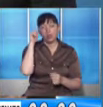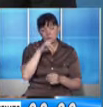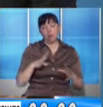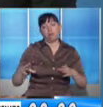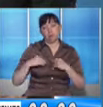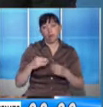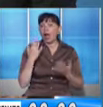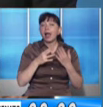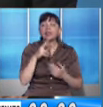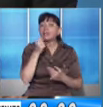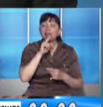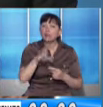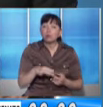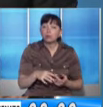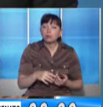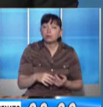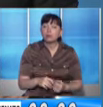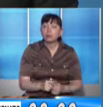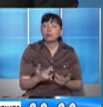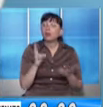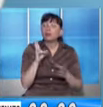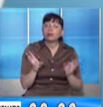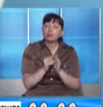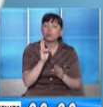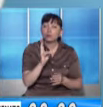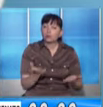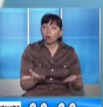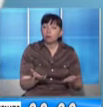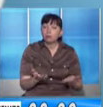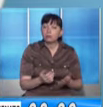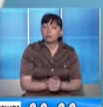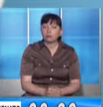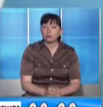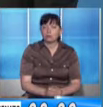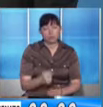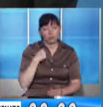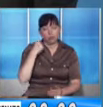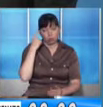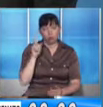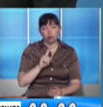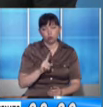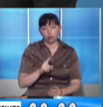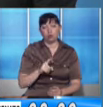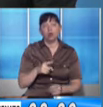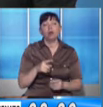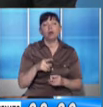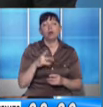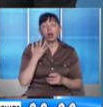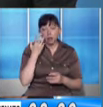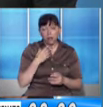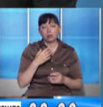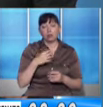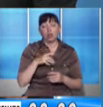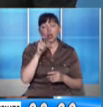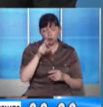coaliție. Și dacă platforma, da, nu va fi, cu cine vă vedeți în coaliție, din formațiunile care vor accede în Parlament? Eu cred că lucrul care trebuie să se întâmple este lumea